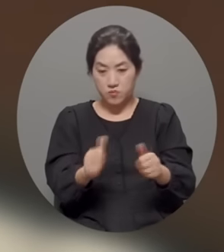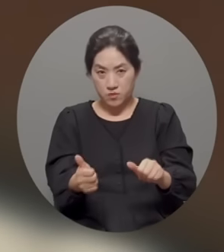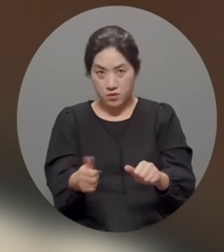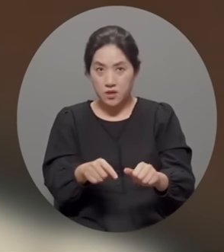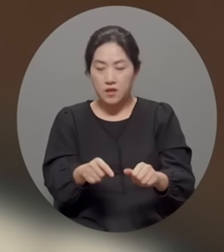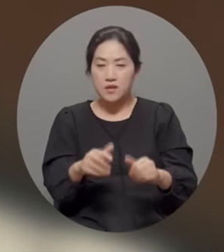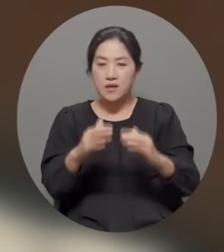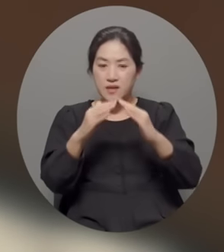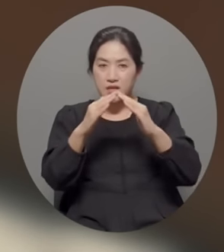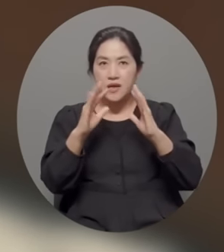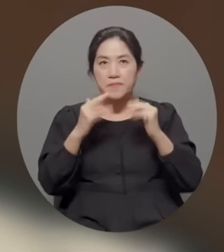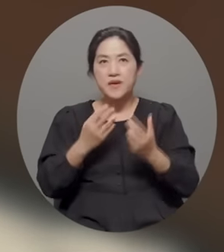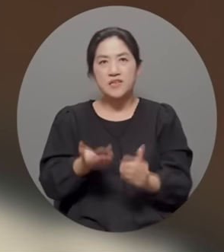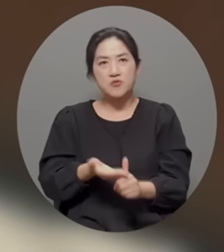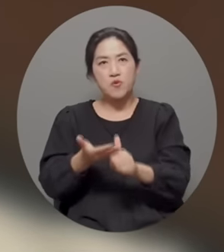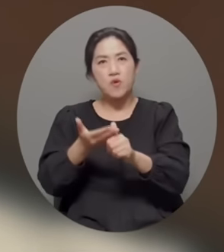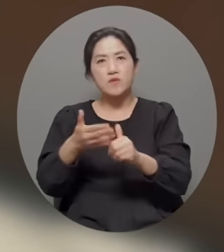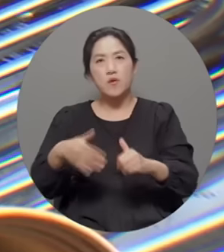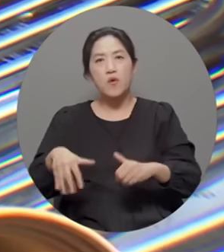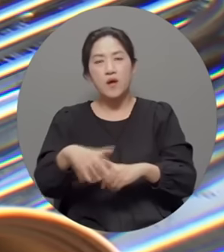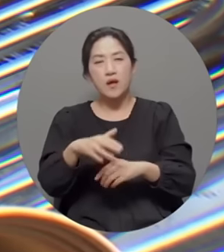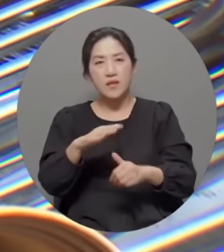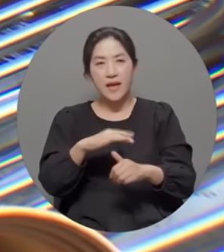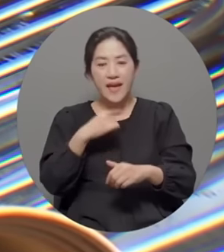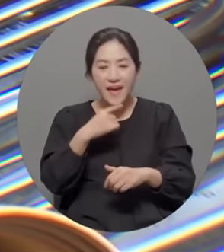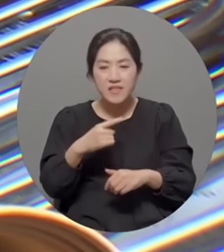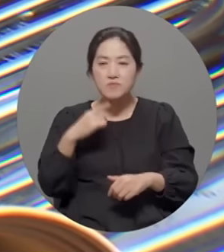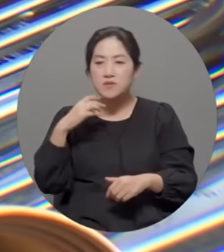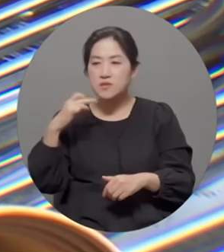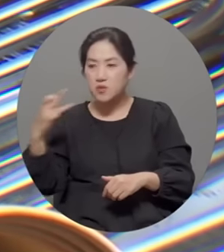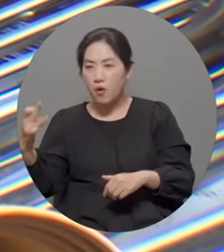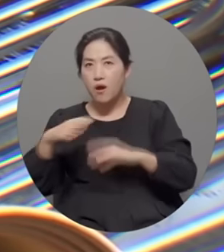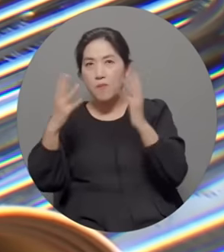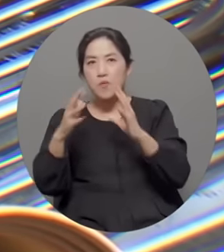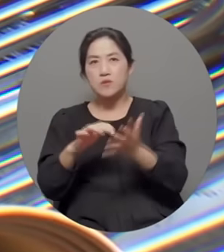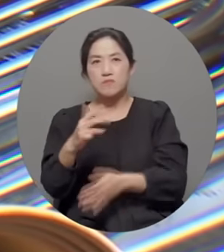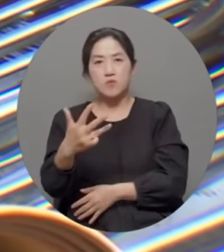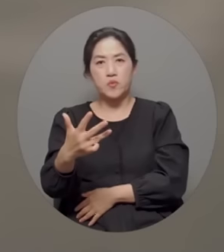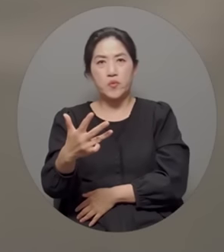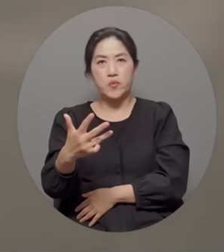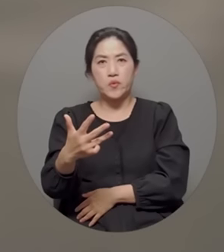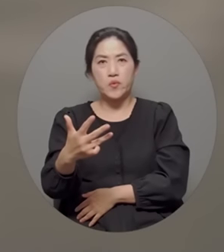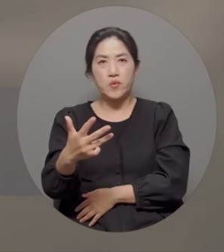가정에서 함께 길러졌던 아이는 한 살부터 13살까지 모두 8명.